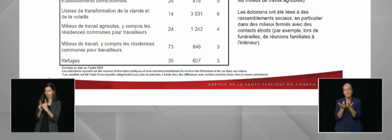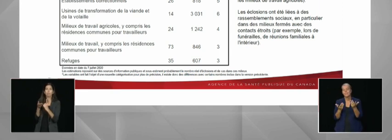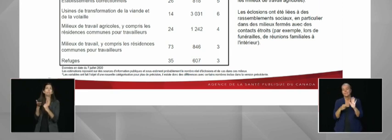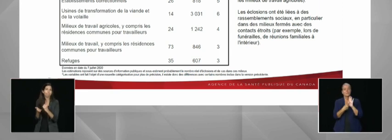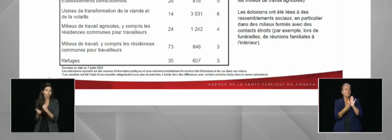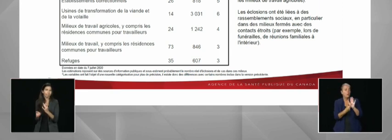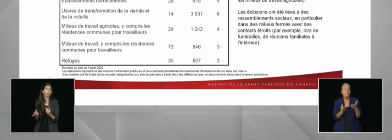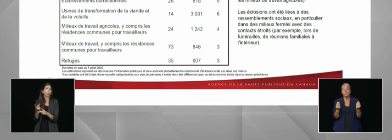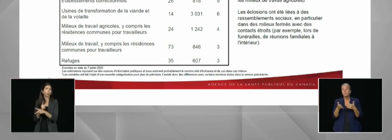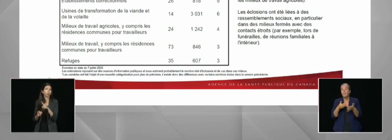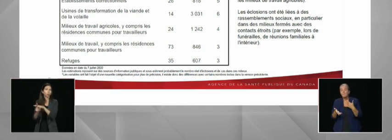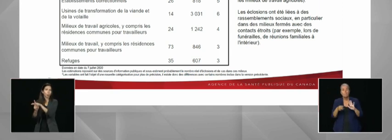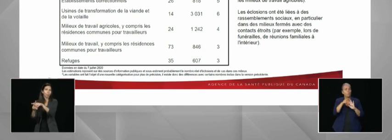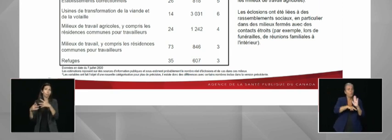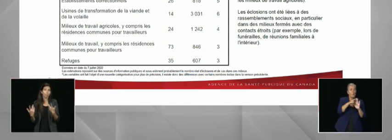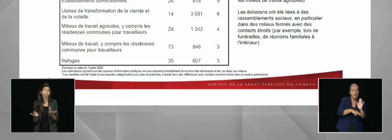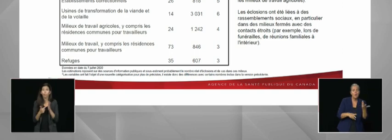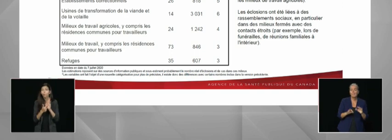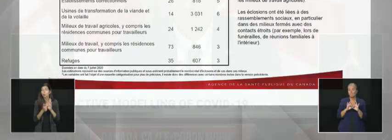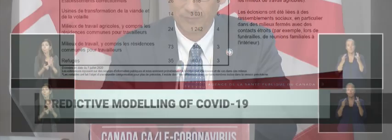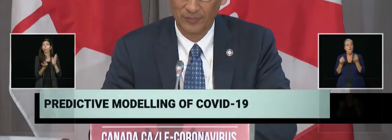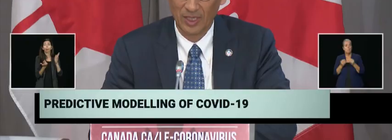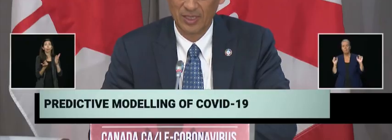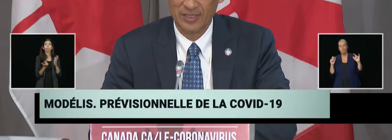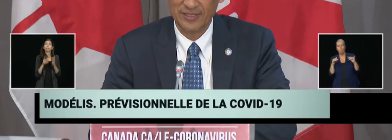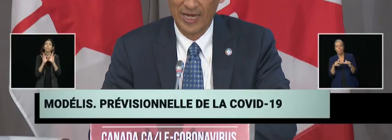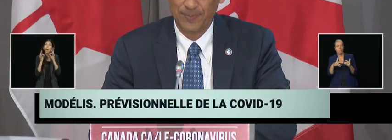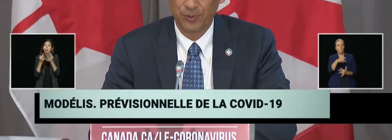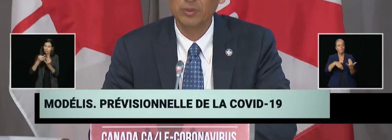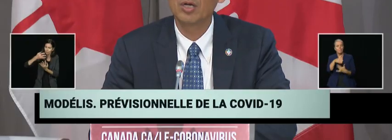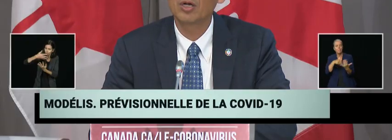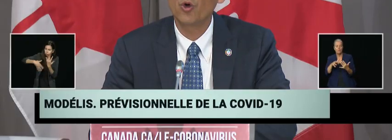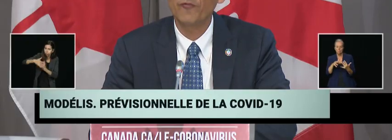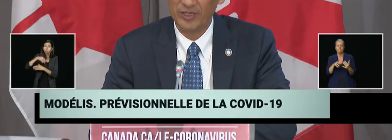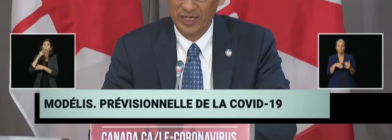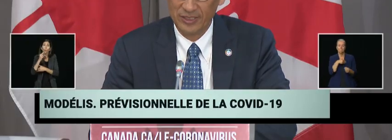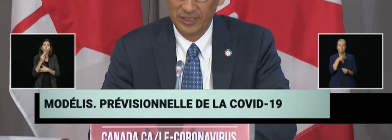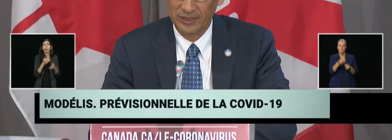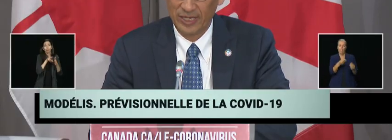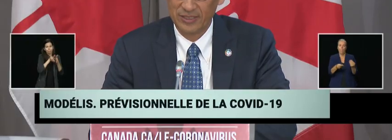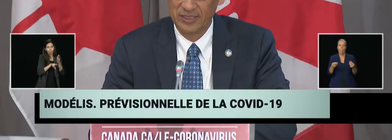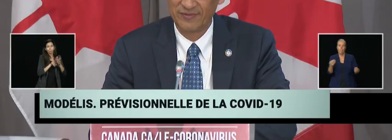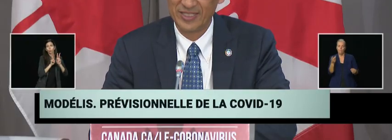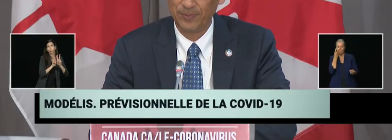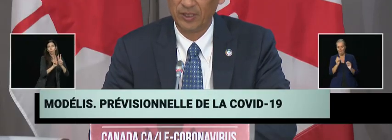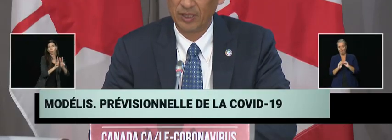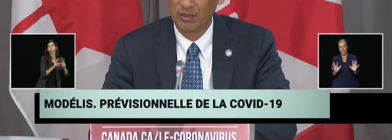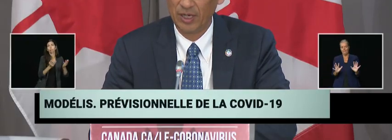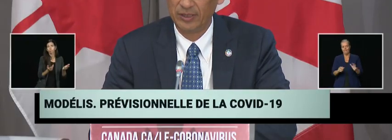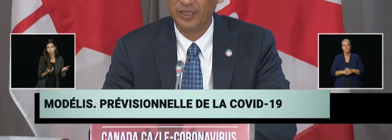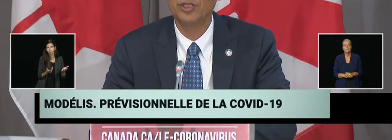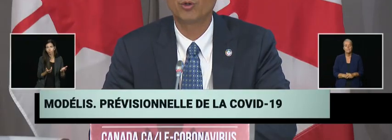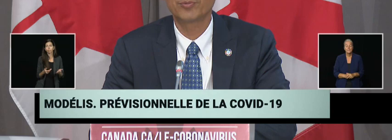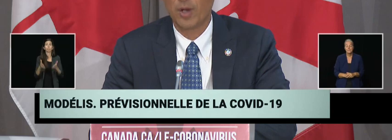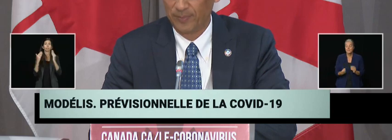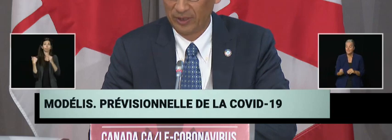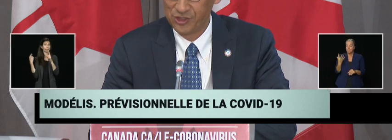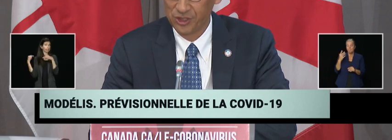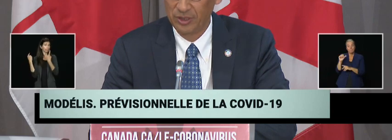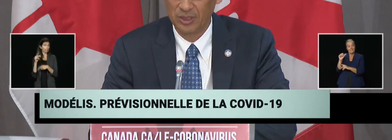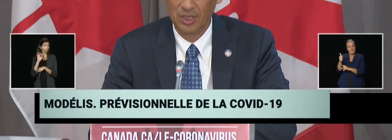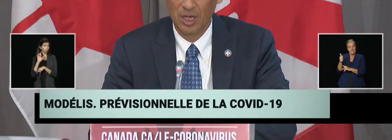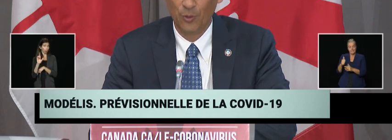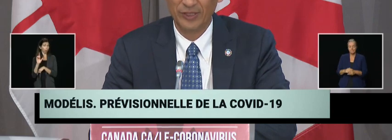famille. Moving on to slide 10. Since April, COVID-19 cases have steeply declined in the older